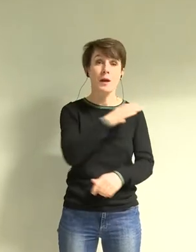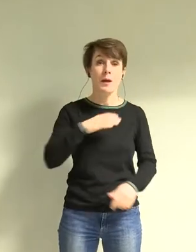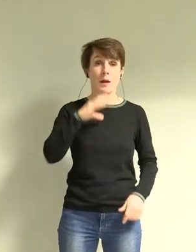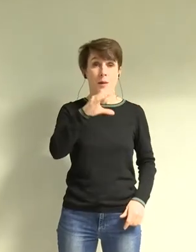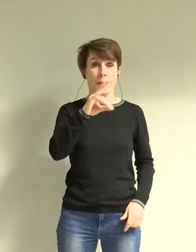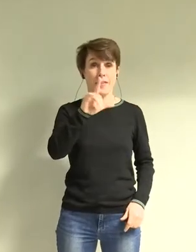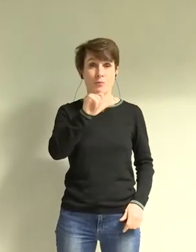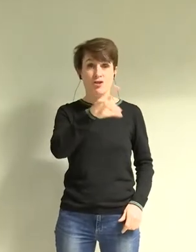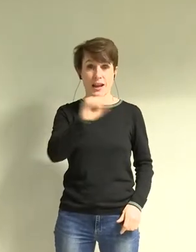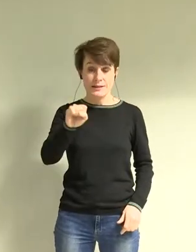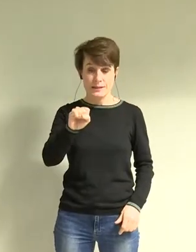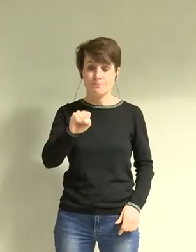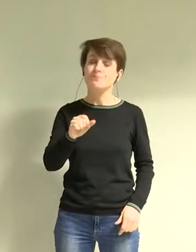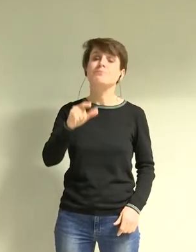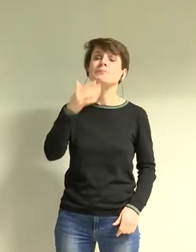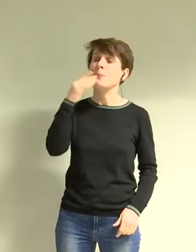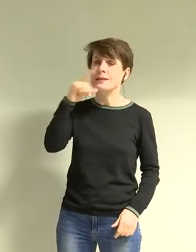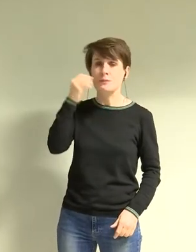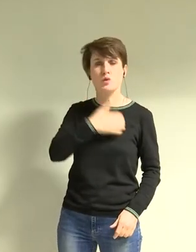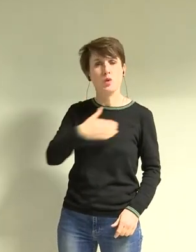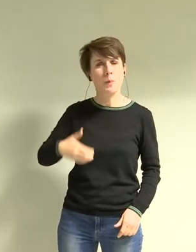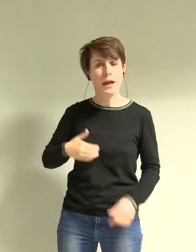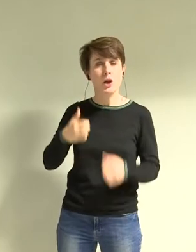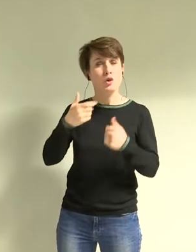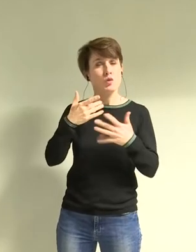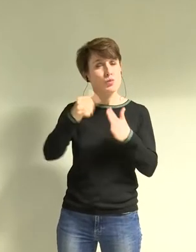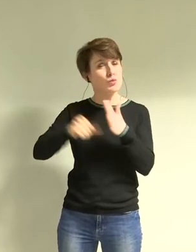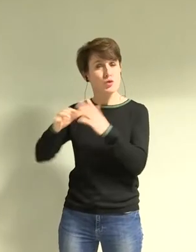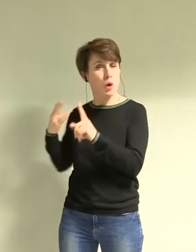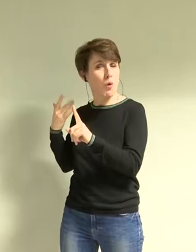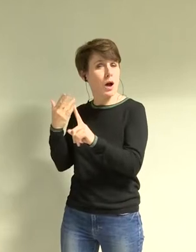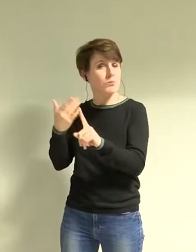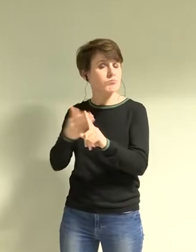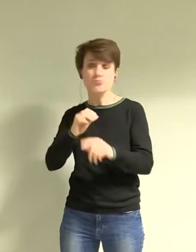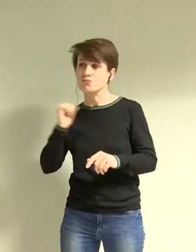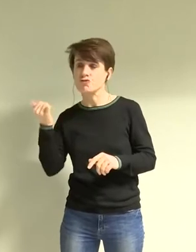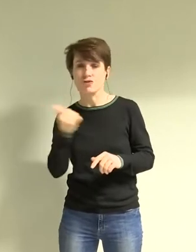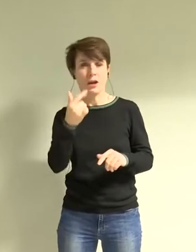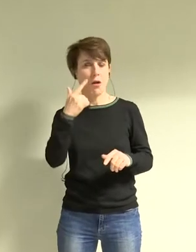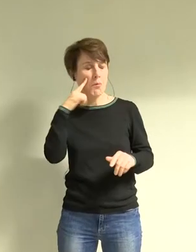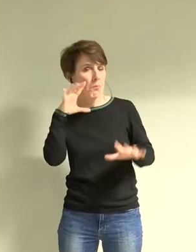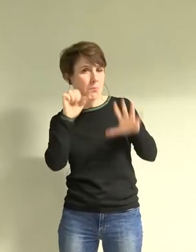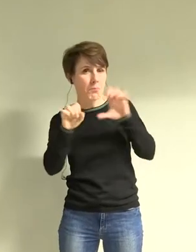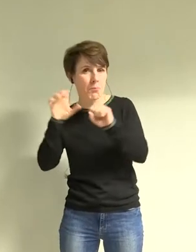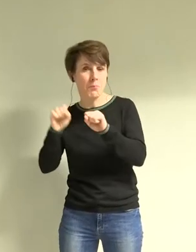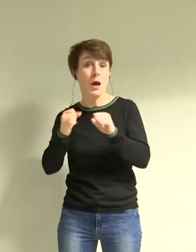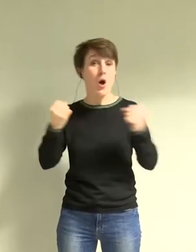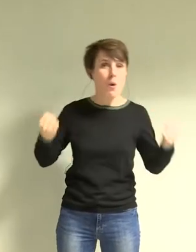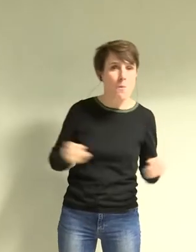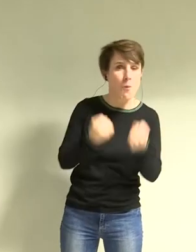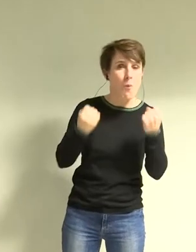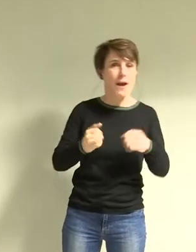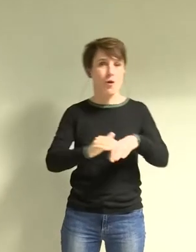merci monsieur le maire depuis plusieurs mois maintenant chacun d'entre nous peut entendre ou lire la propagande politico religieuse de certaines